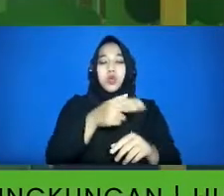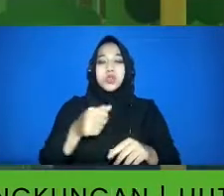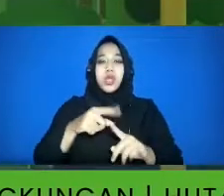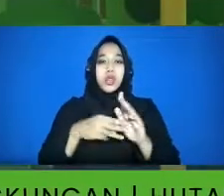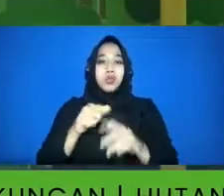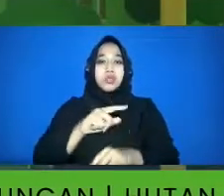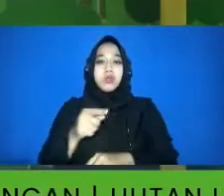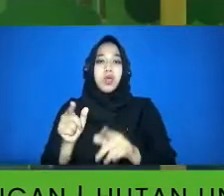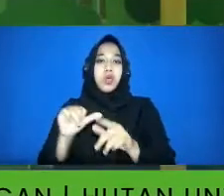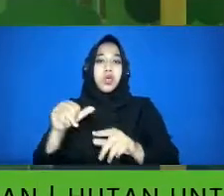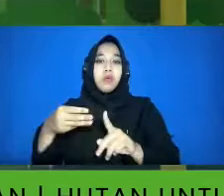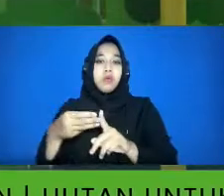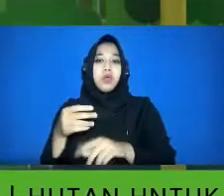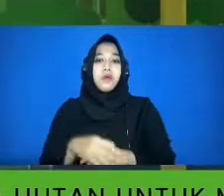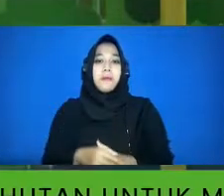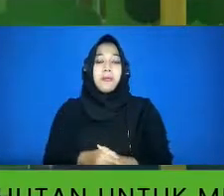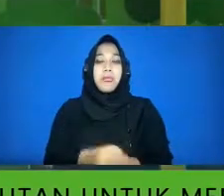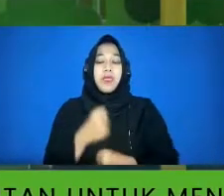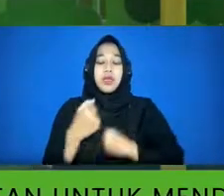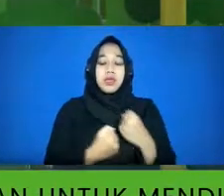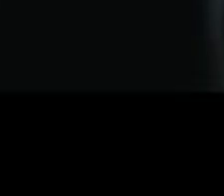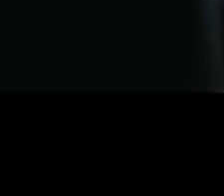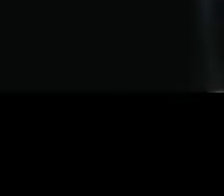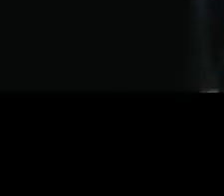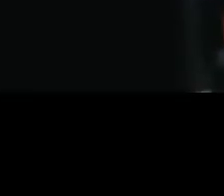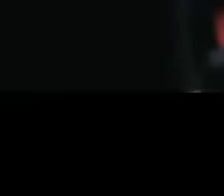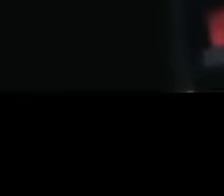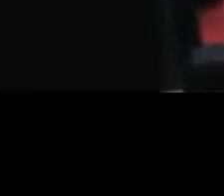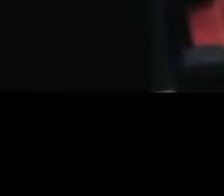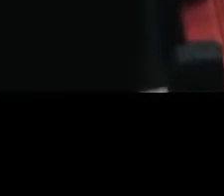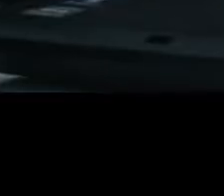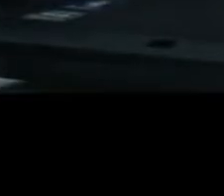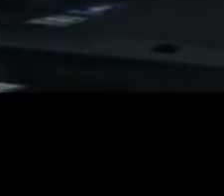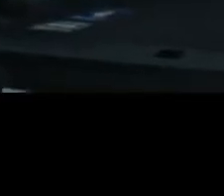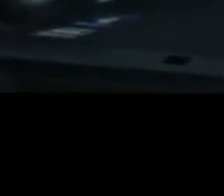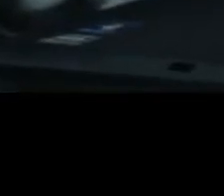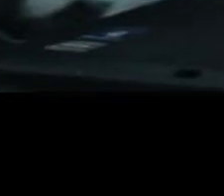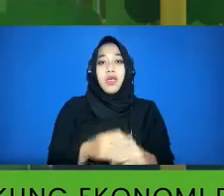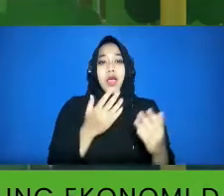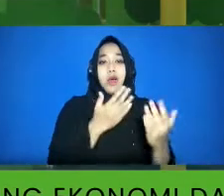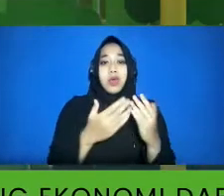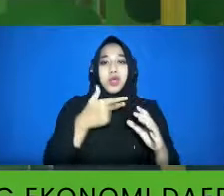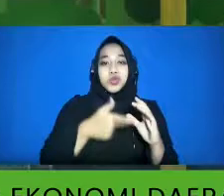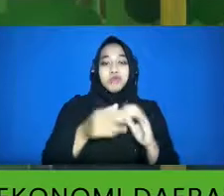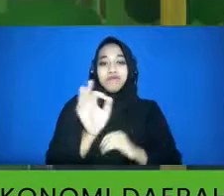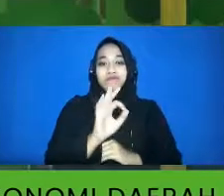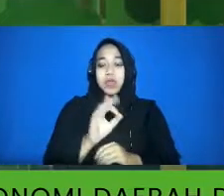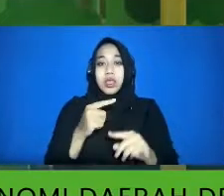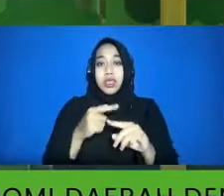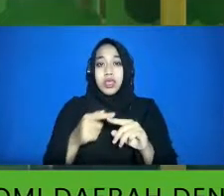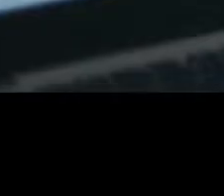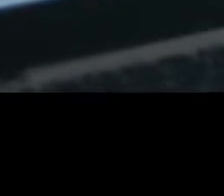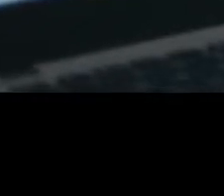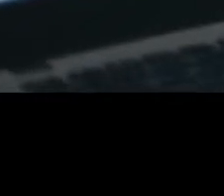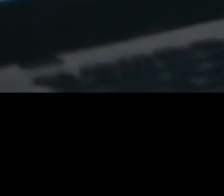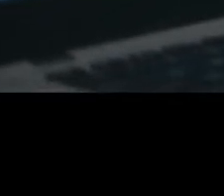Sebagai informasi, kegiatan hari ini tidak hanya dilangsungkan melalui platform aplikasi Zoom, melainkan kita juga melangsungkan siaran langsung